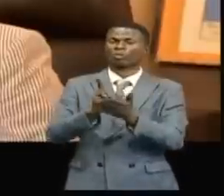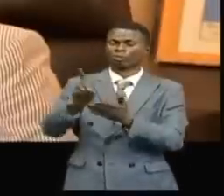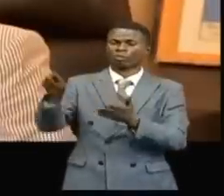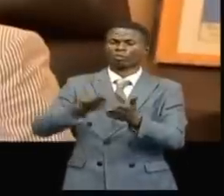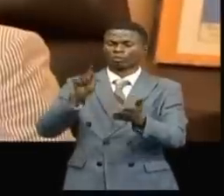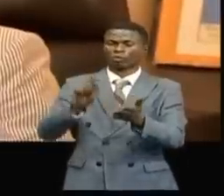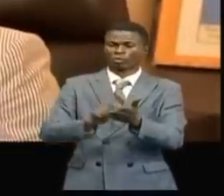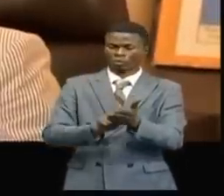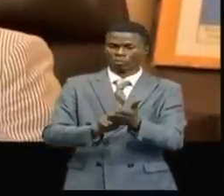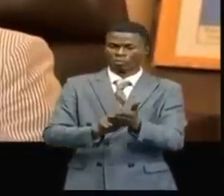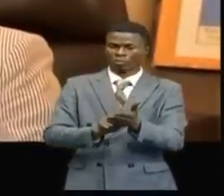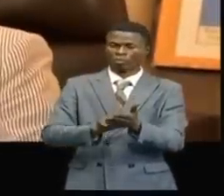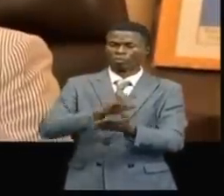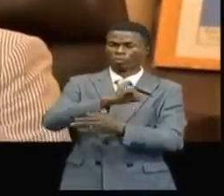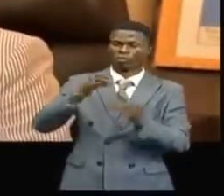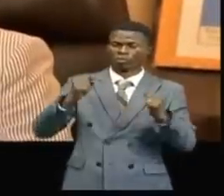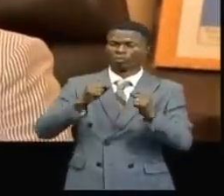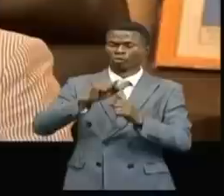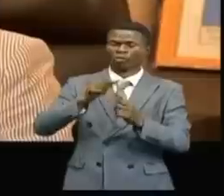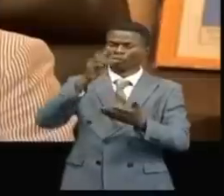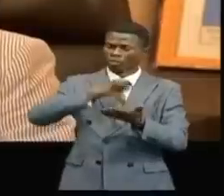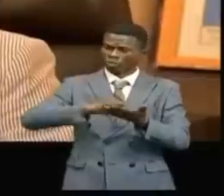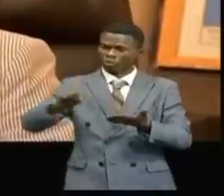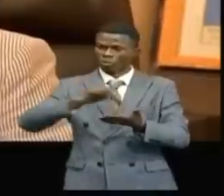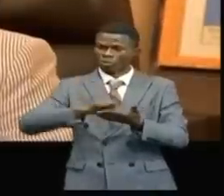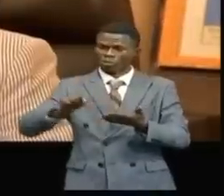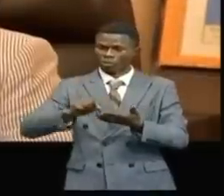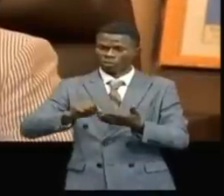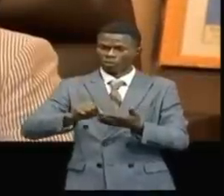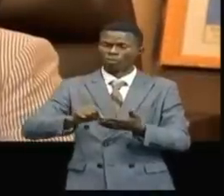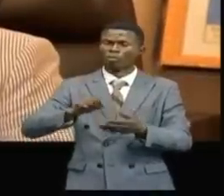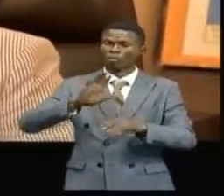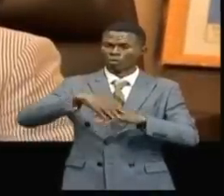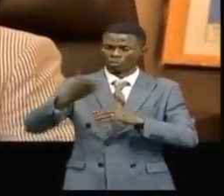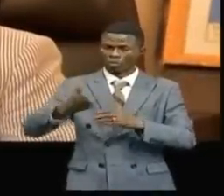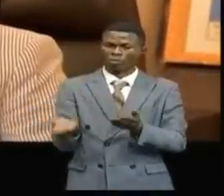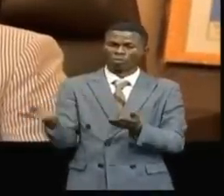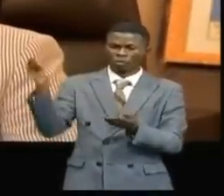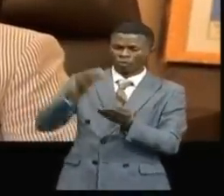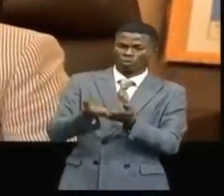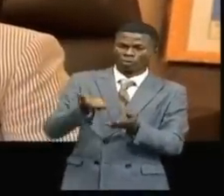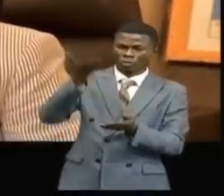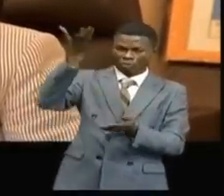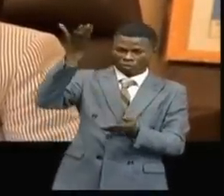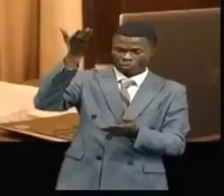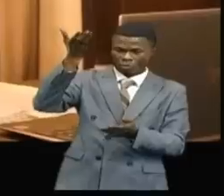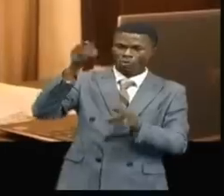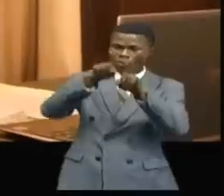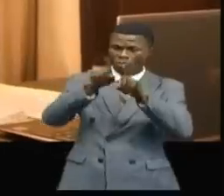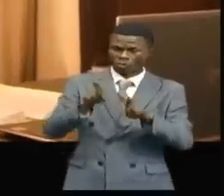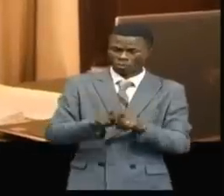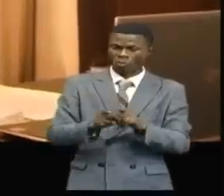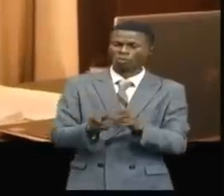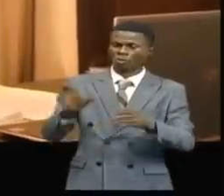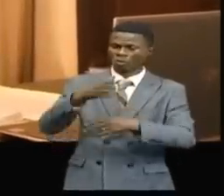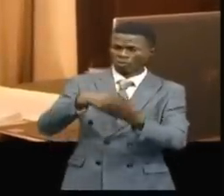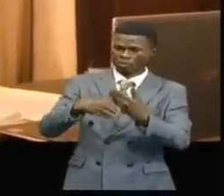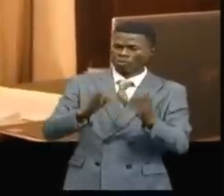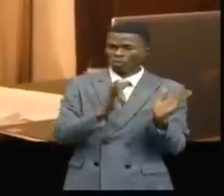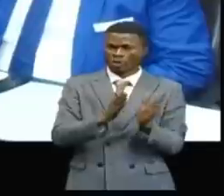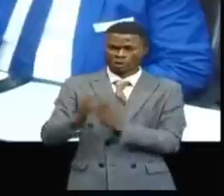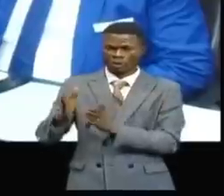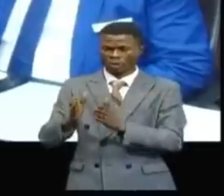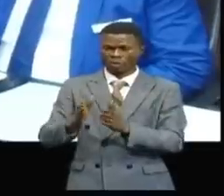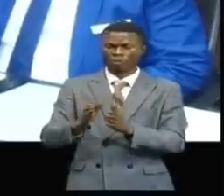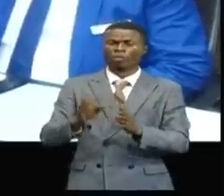et redevances du pouvoir central à éliminer ou devant subir une augmentation des taux et ce, à fusionner, à élaborer une